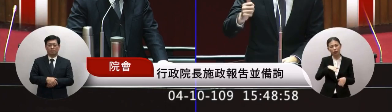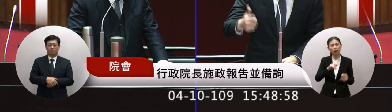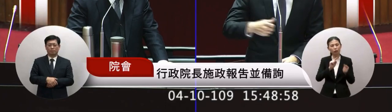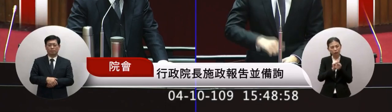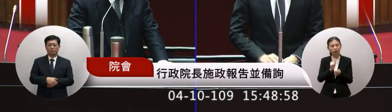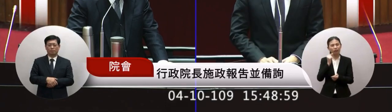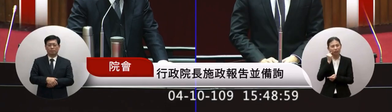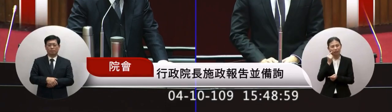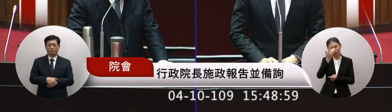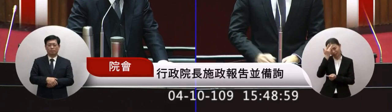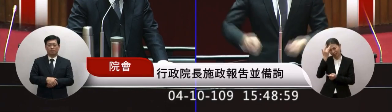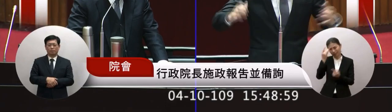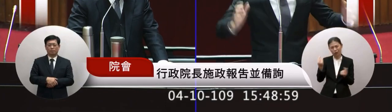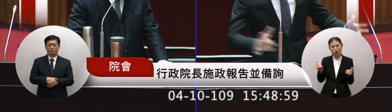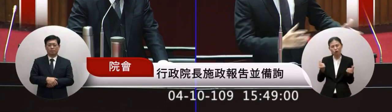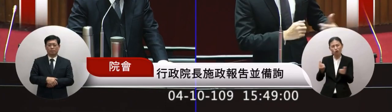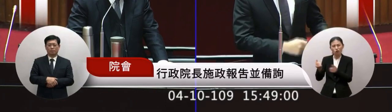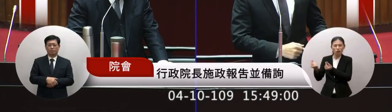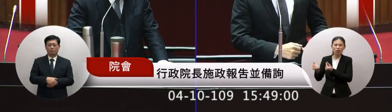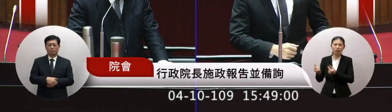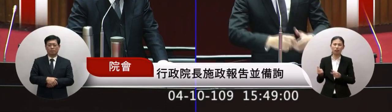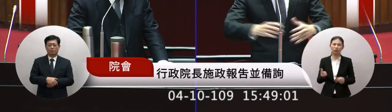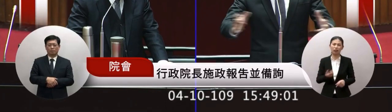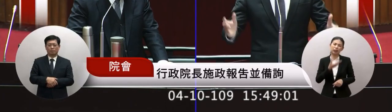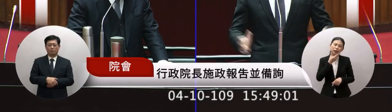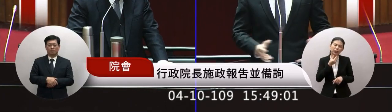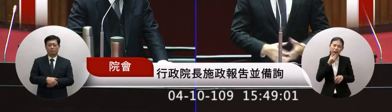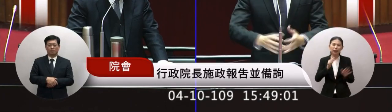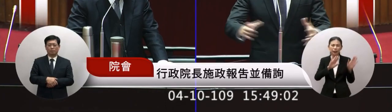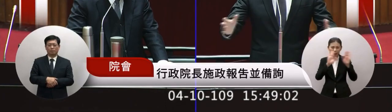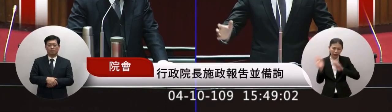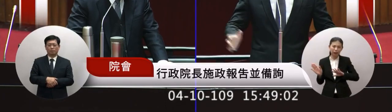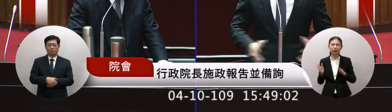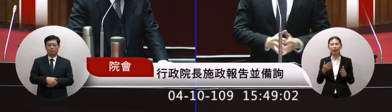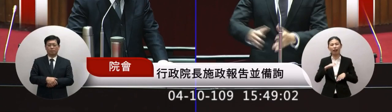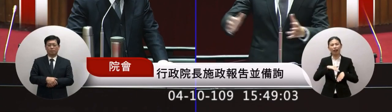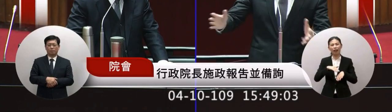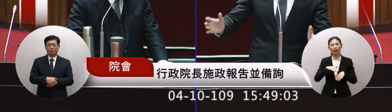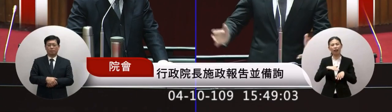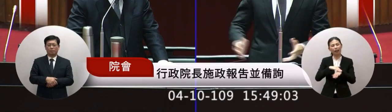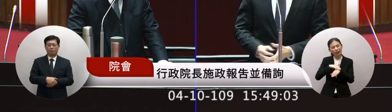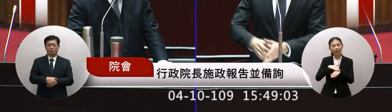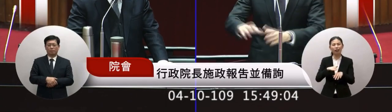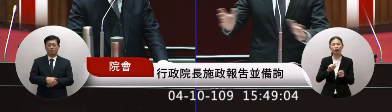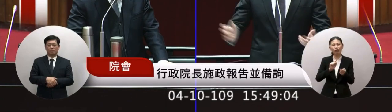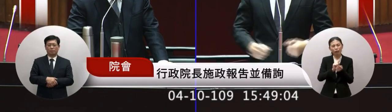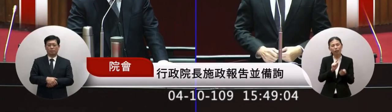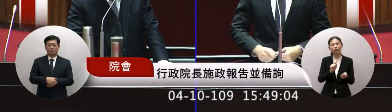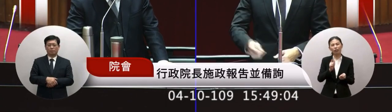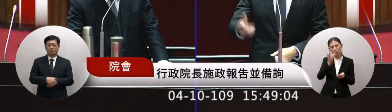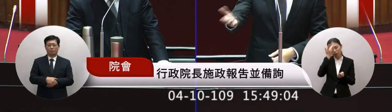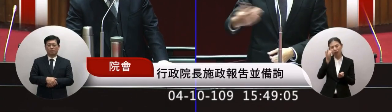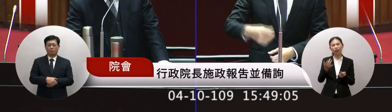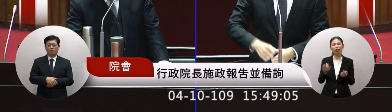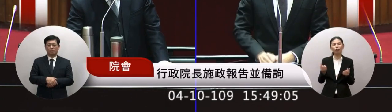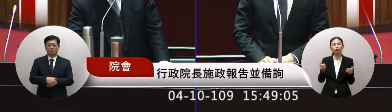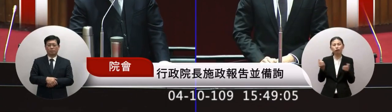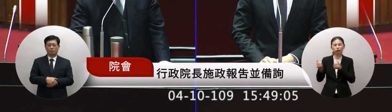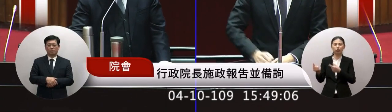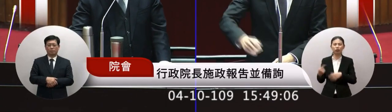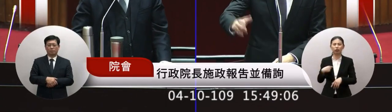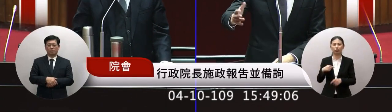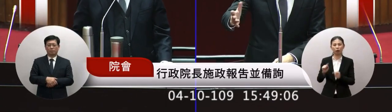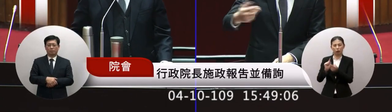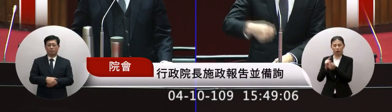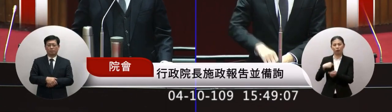会拄到的困难，吼，也是讲会幸福的，其实拢同款，爱情吼，啊，也是讲会拄到的问题，拢是同款的。所以讲，我拄到我有朋